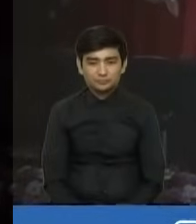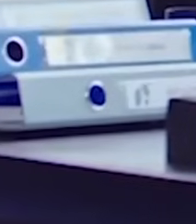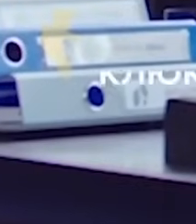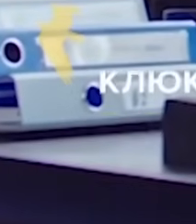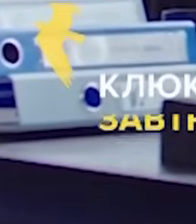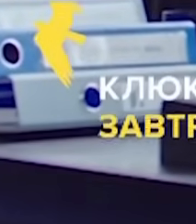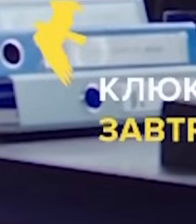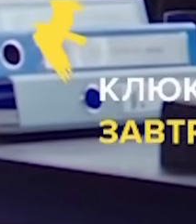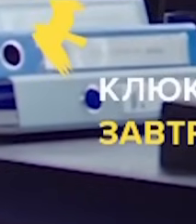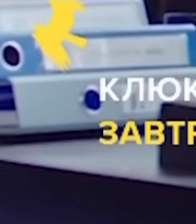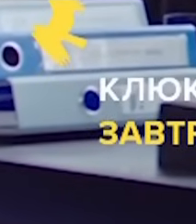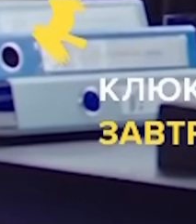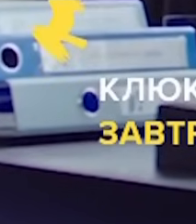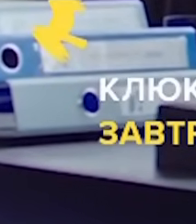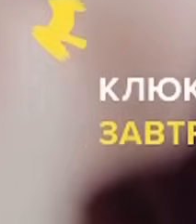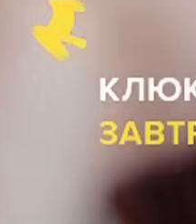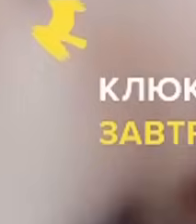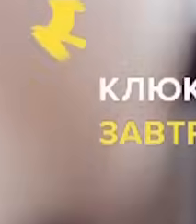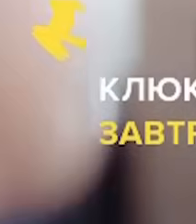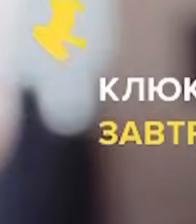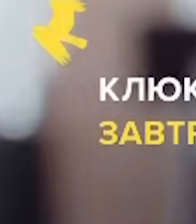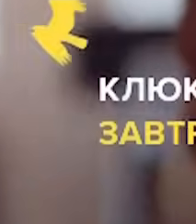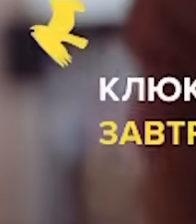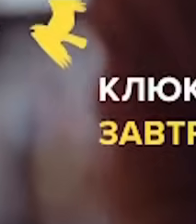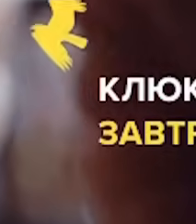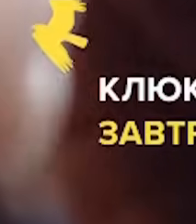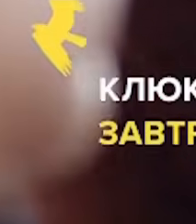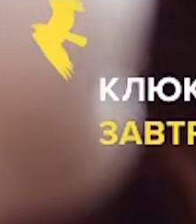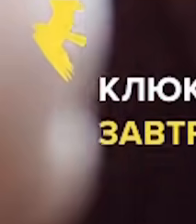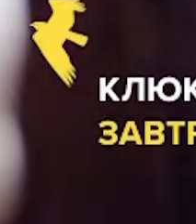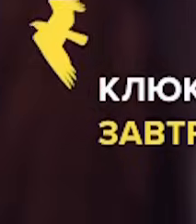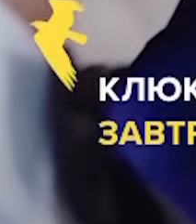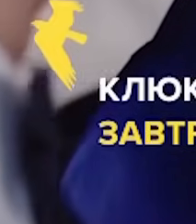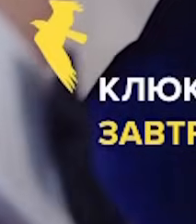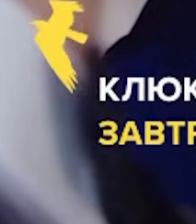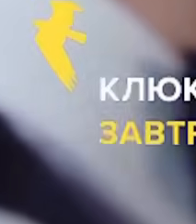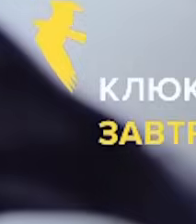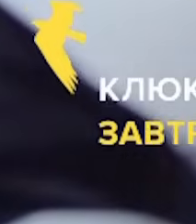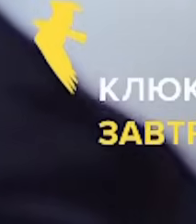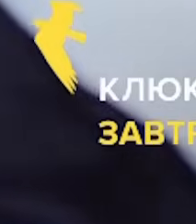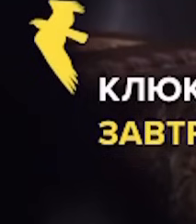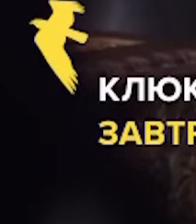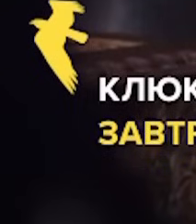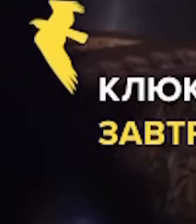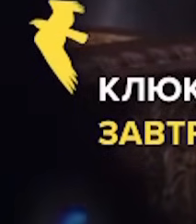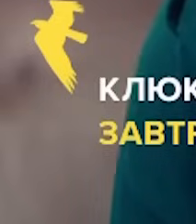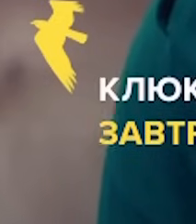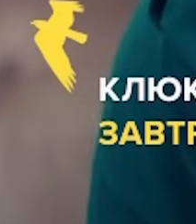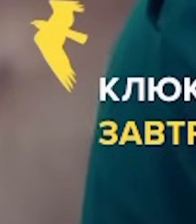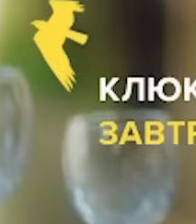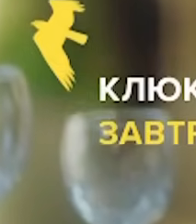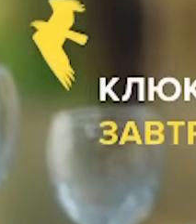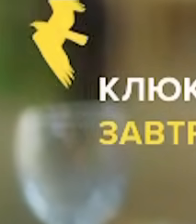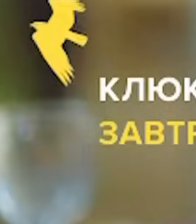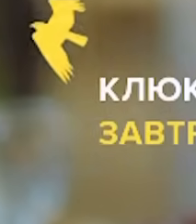область. Смотрите в следующей серии. Я тебе покажу, жизнь тебе сломаю. Немножко угроз, куча